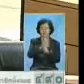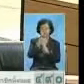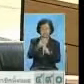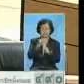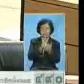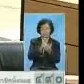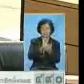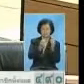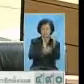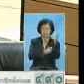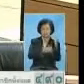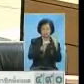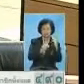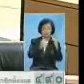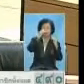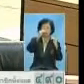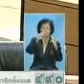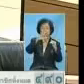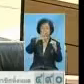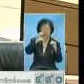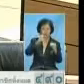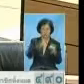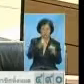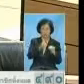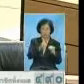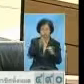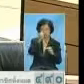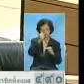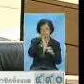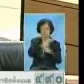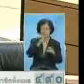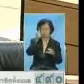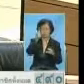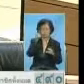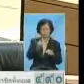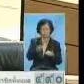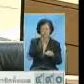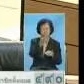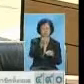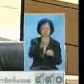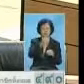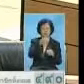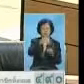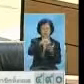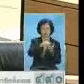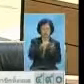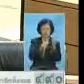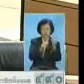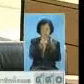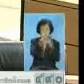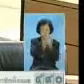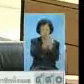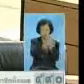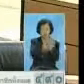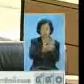าจจะพุ่งขึ้นไป500บาทก็เป็นไปได้ครับทำไมเราไม่คิดอย่างนี้บ้างแล้วนอกจากนี้ผมต้องกราบเรียนท่านประธานนะครับถุงมือผ่าตัดของ